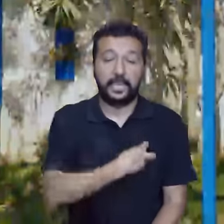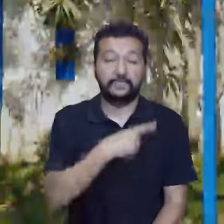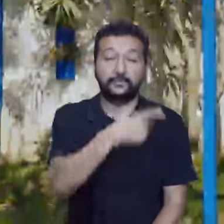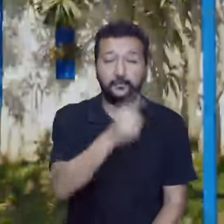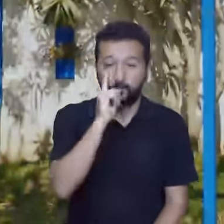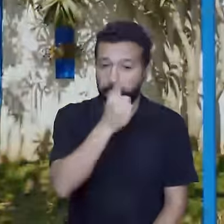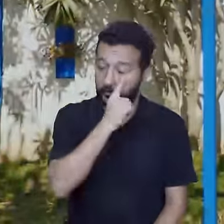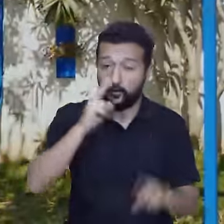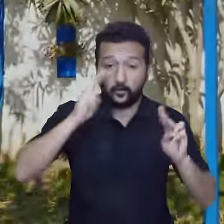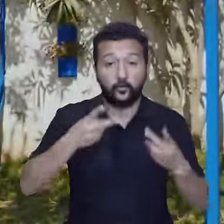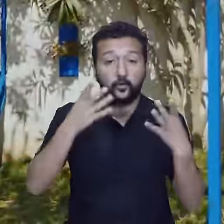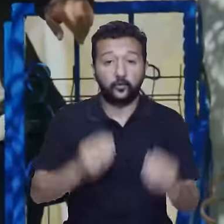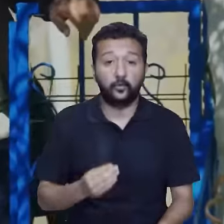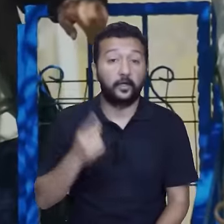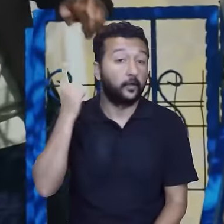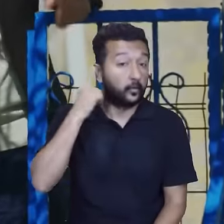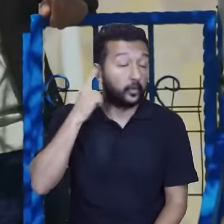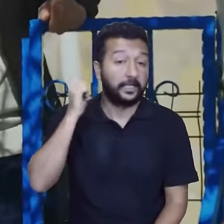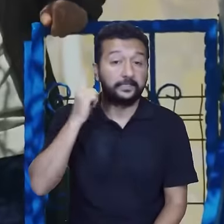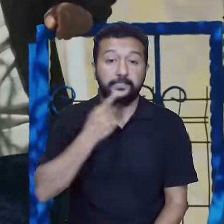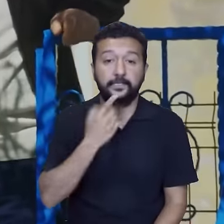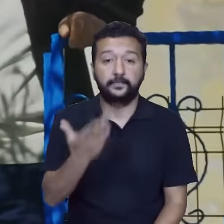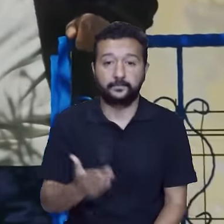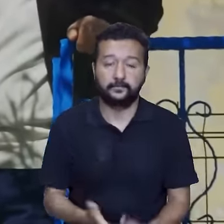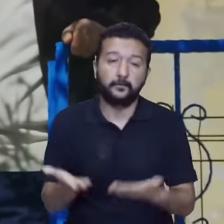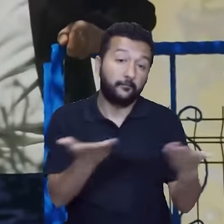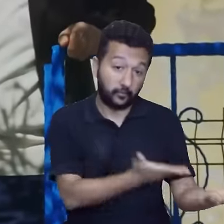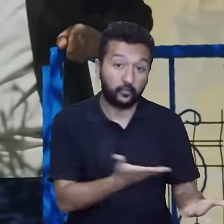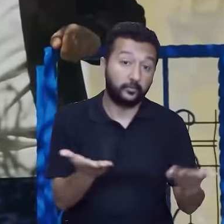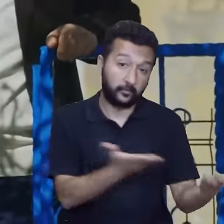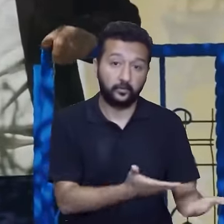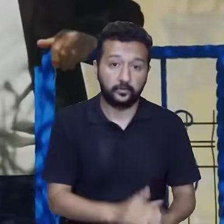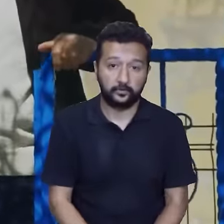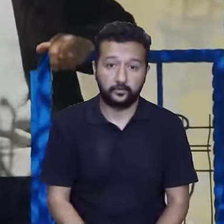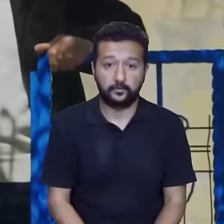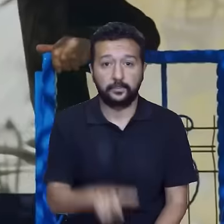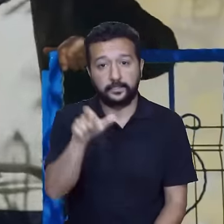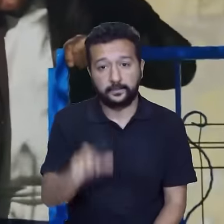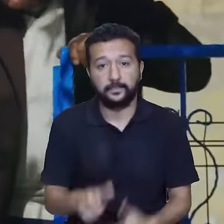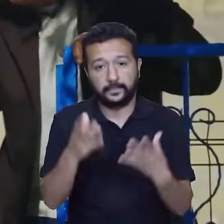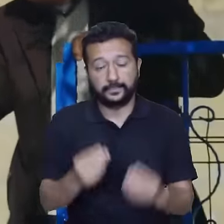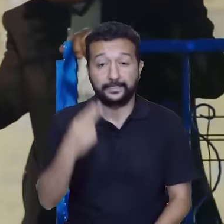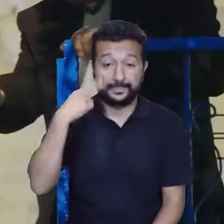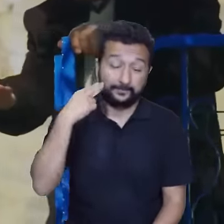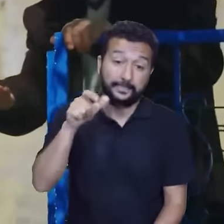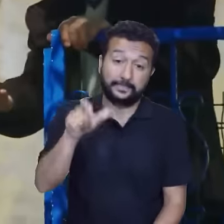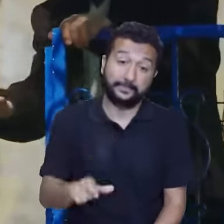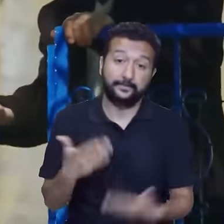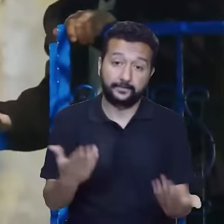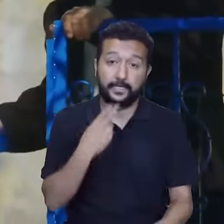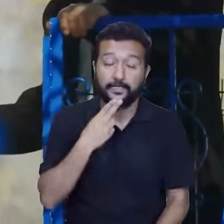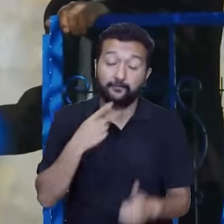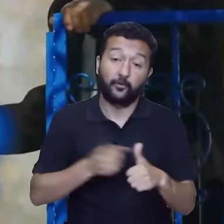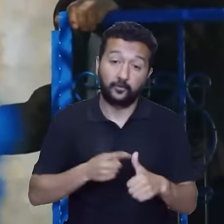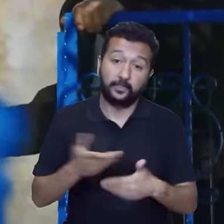Birbirlerine kısa süreli sırıtıp bahçe kapısını tuttular. Buyur geç. Ay pek kibarsınız.